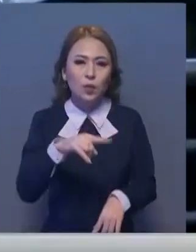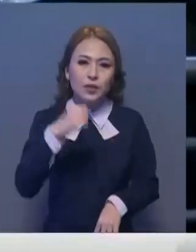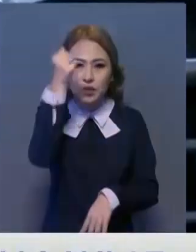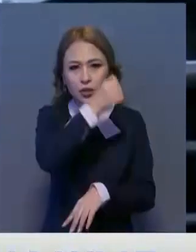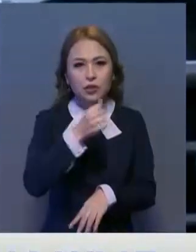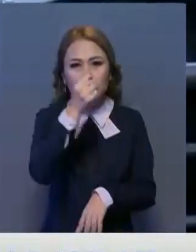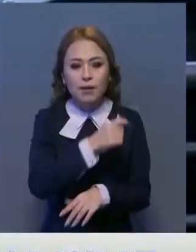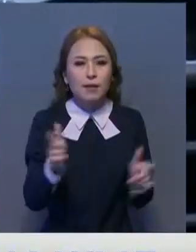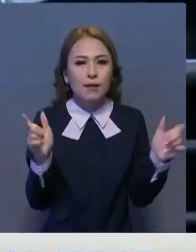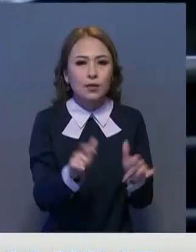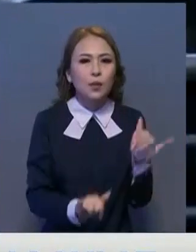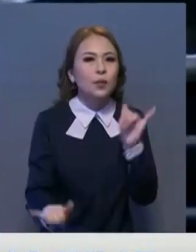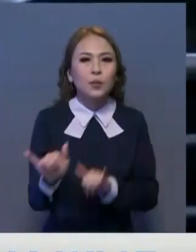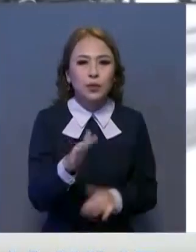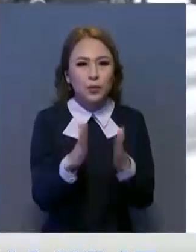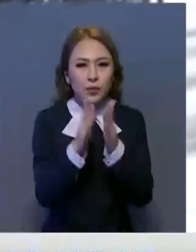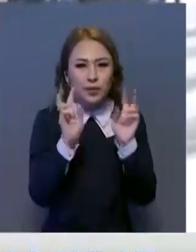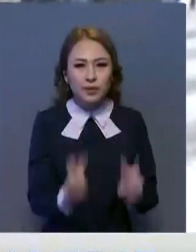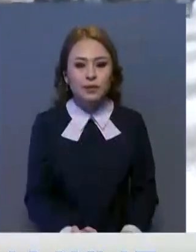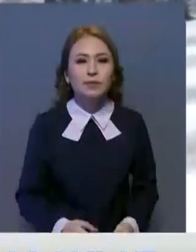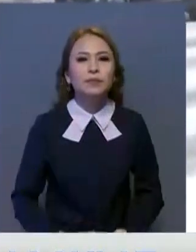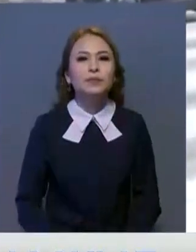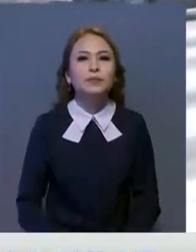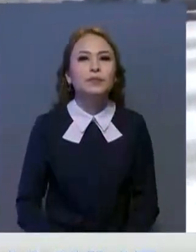жолы карантиннен ешқайда шыға алмаймын.